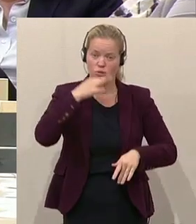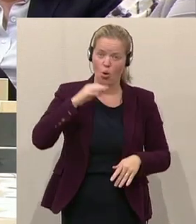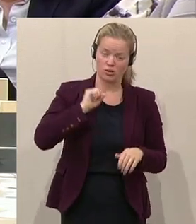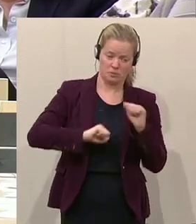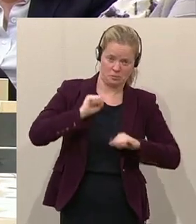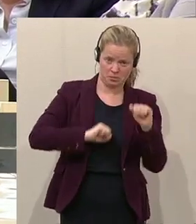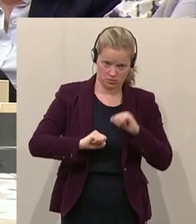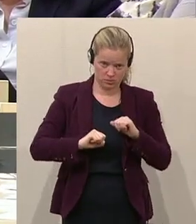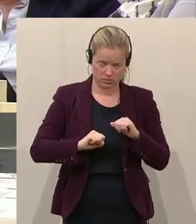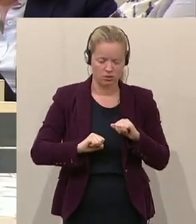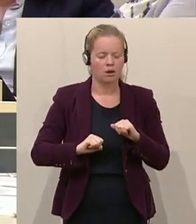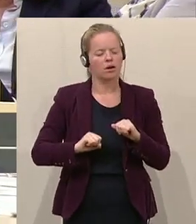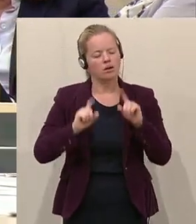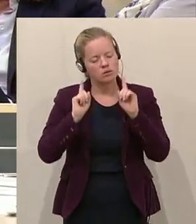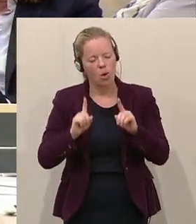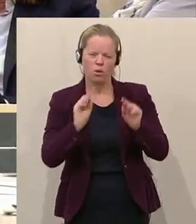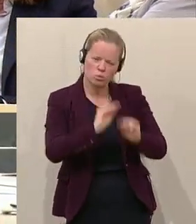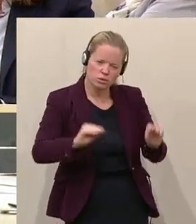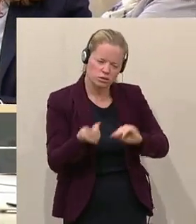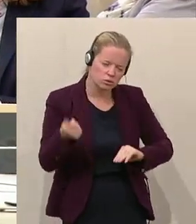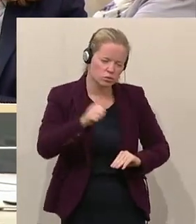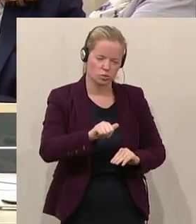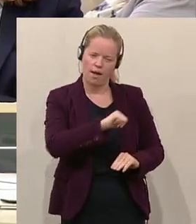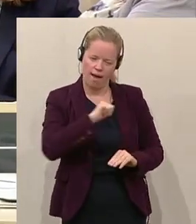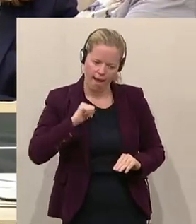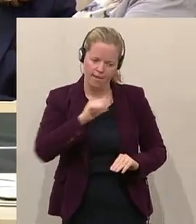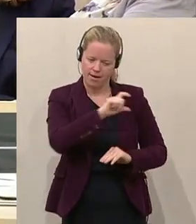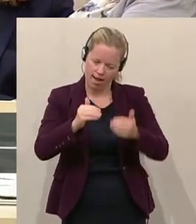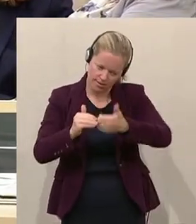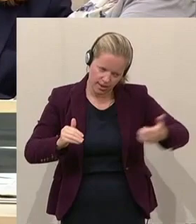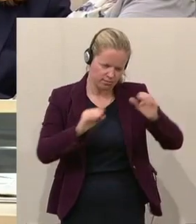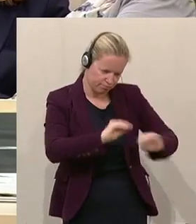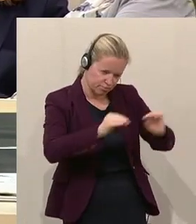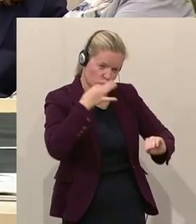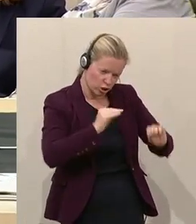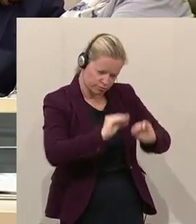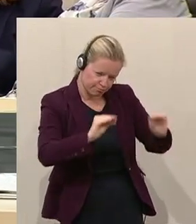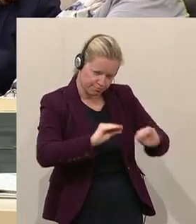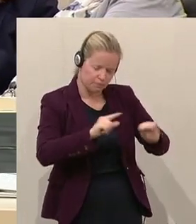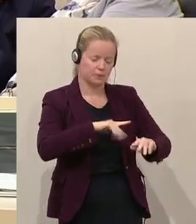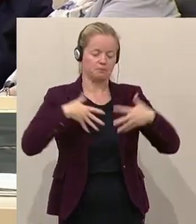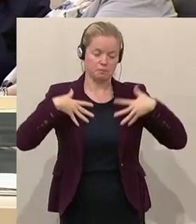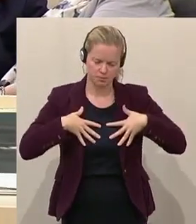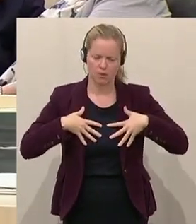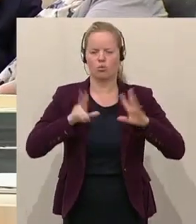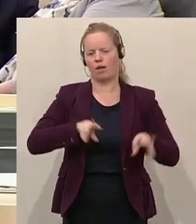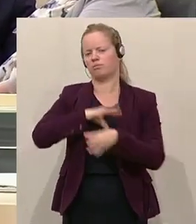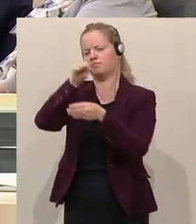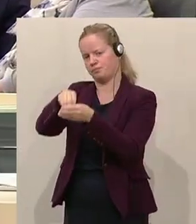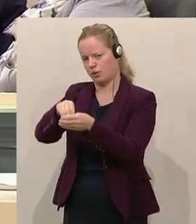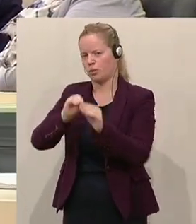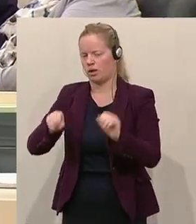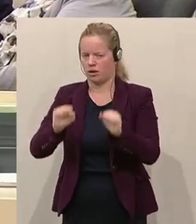der Unterrichtssprache in eigenen Klassen so lange unterrichtet werden, bis sie über ausreichende Kenntnisse der Unterrichtssprache Deutsch verfügen. Liebe Kollegen von der